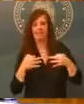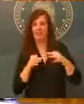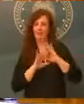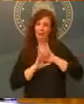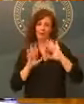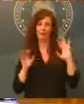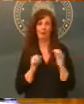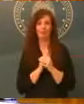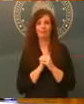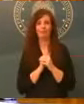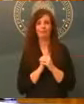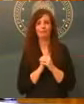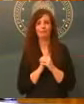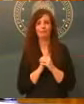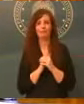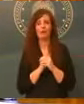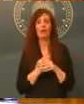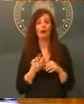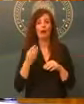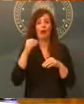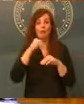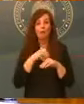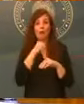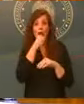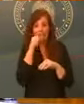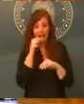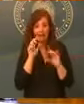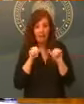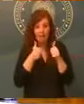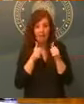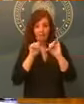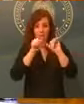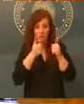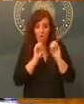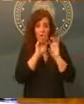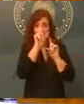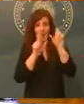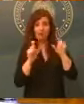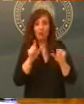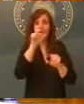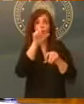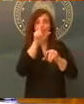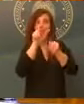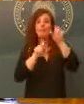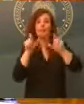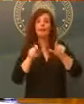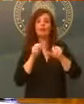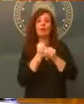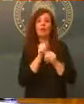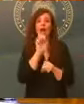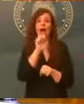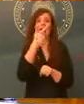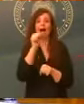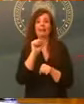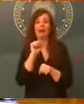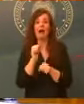come ci vuole una seria formazione anche del personale ATA noi gestiamo milioni di euro di PON